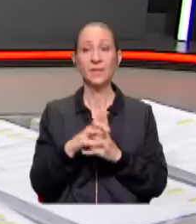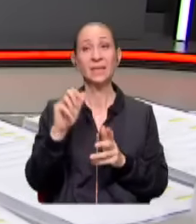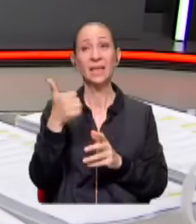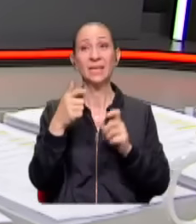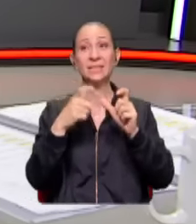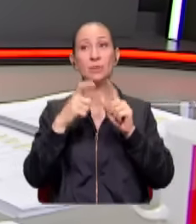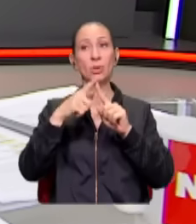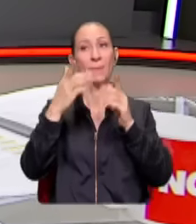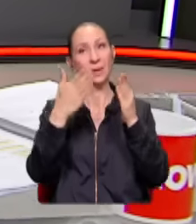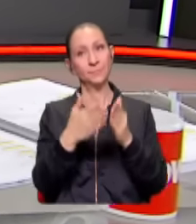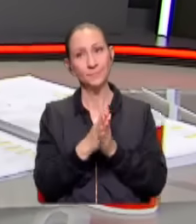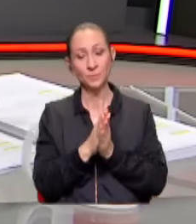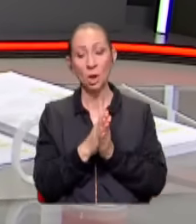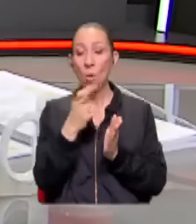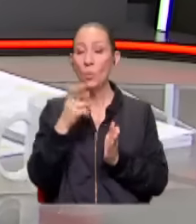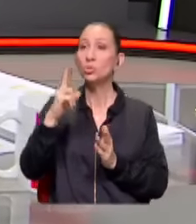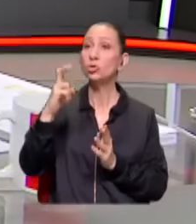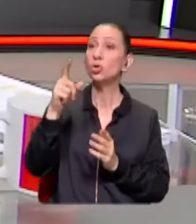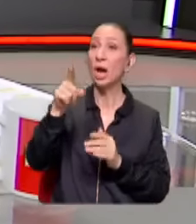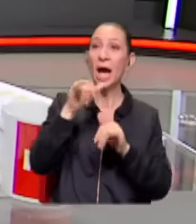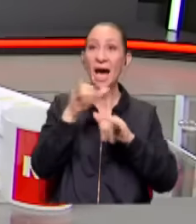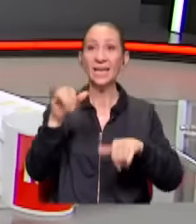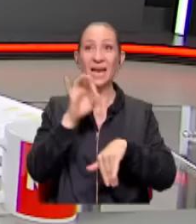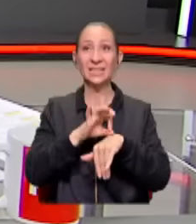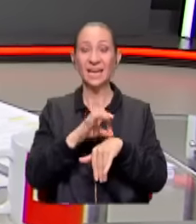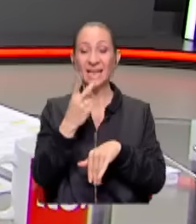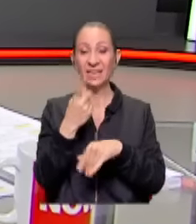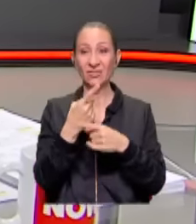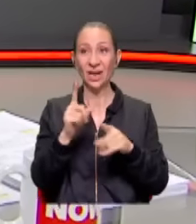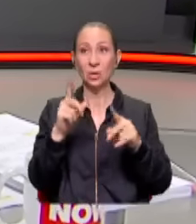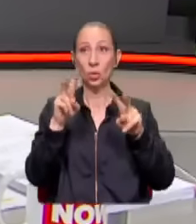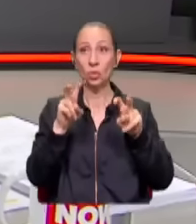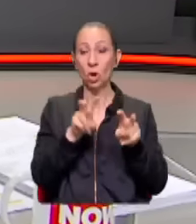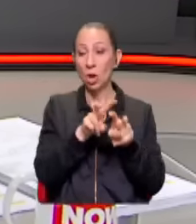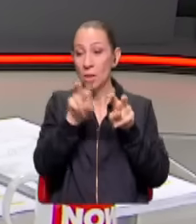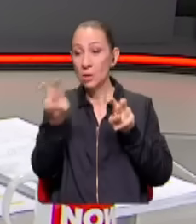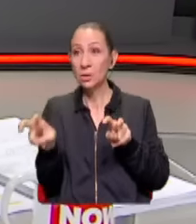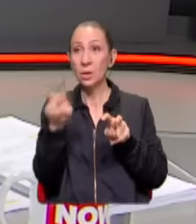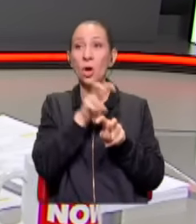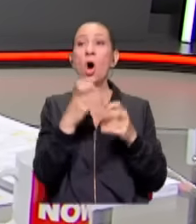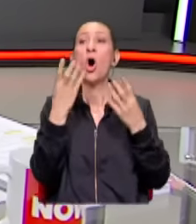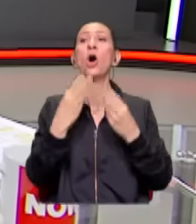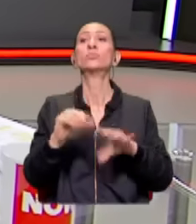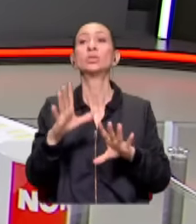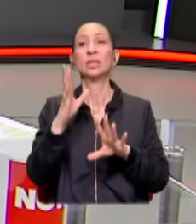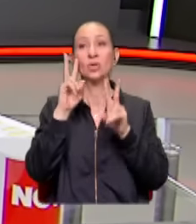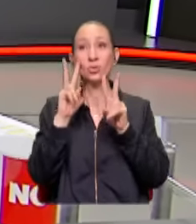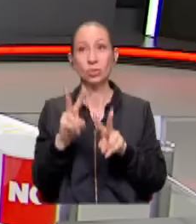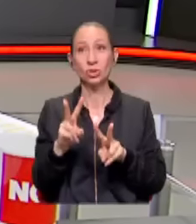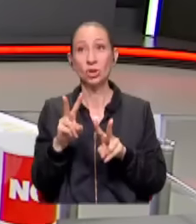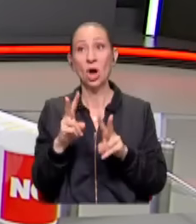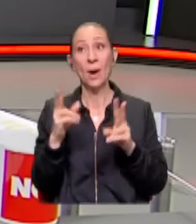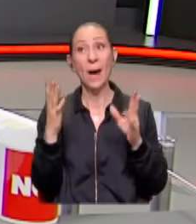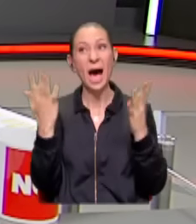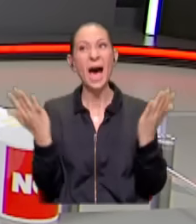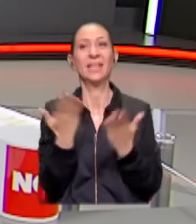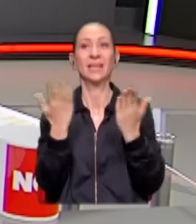Değerli Selçuk Tepeli, boş koltuk aynı anda iki ayrı koltuğa oturulamayacağının aşikar olduğunu gösteriyor